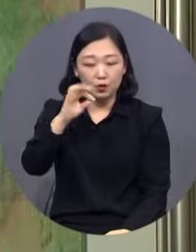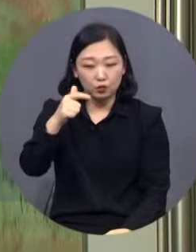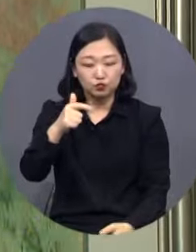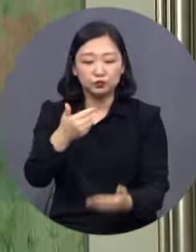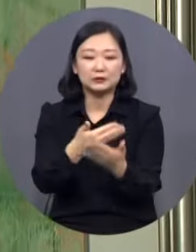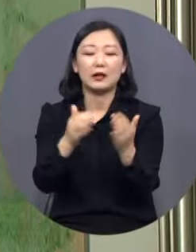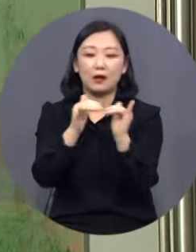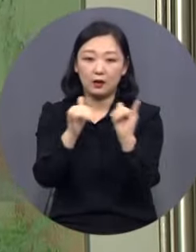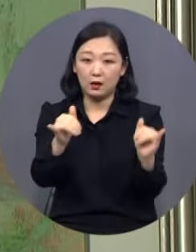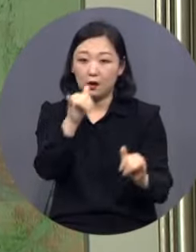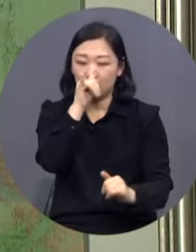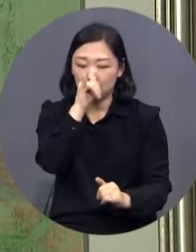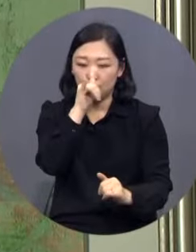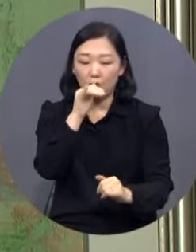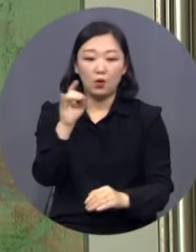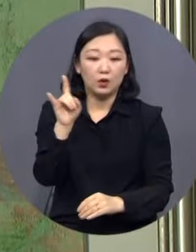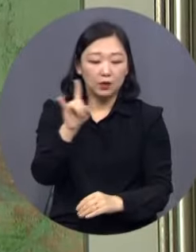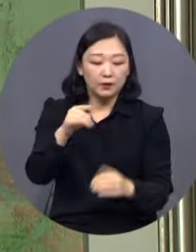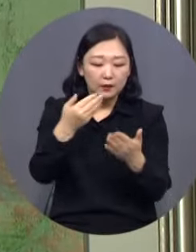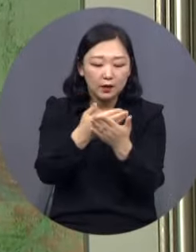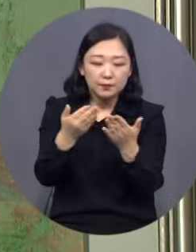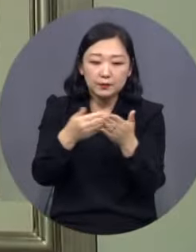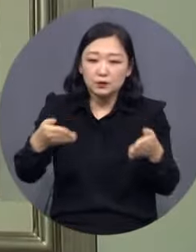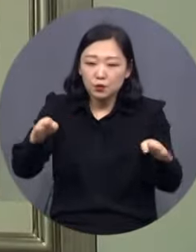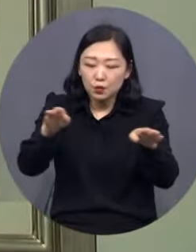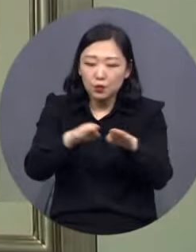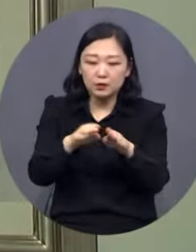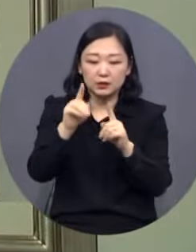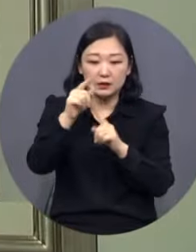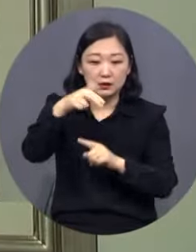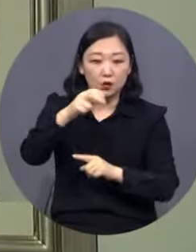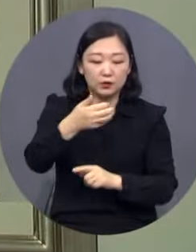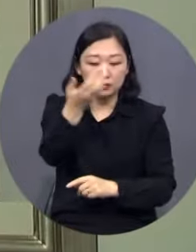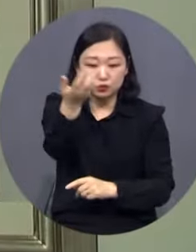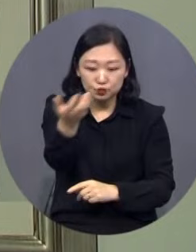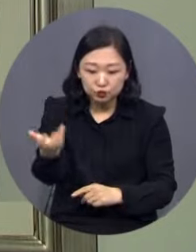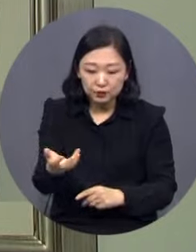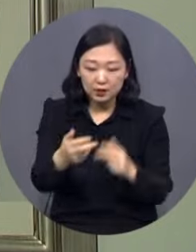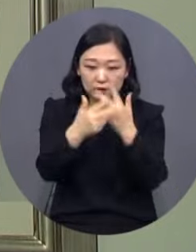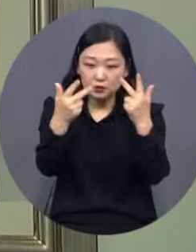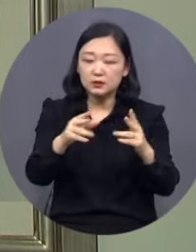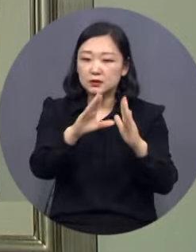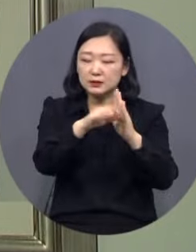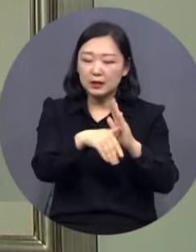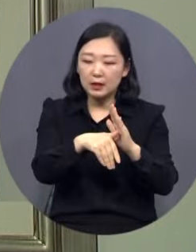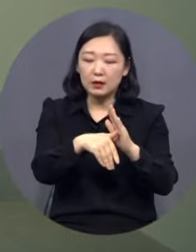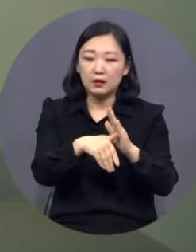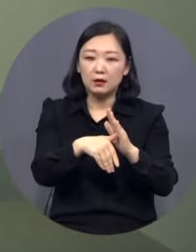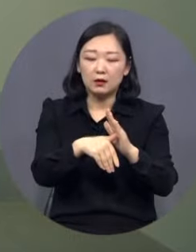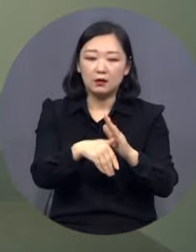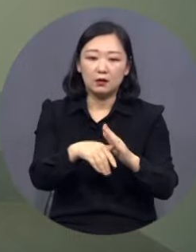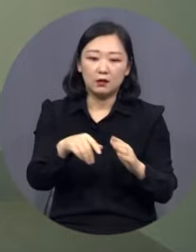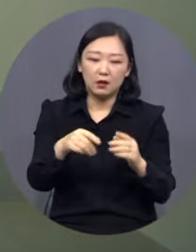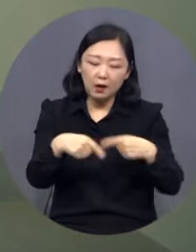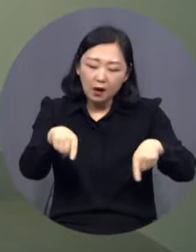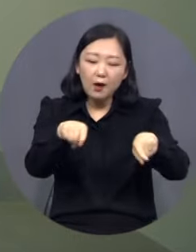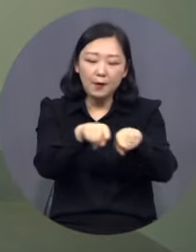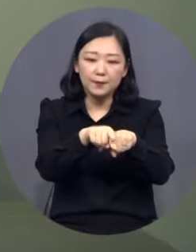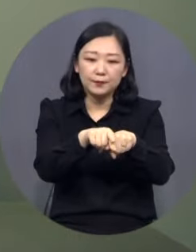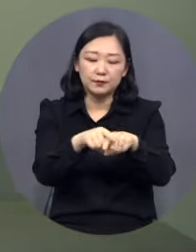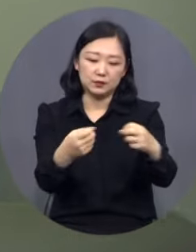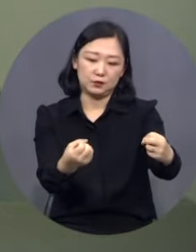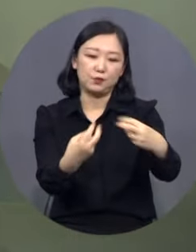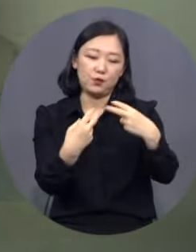있어서 국립현대미술관에서 제주 이건희 컬렉션 순회전 할 때 일부러 그 작품들을 더